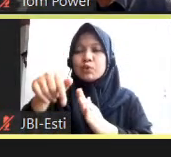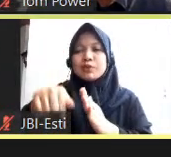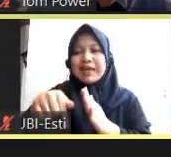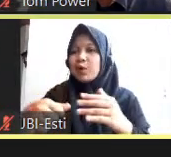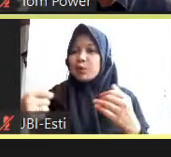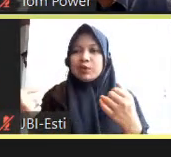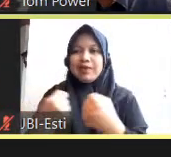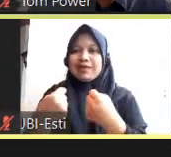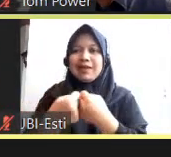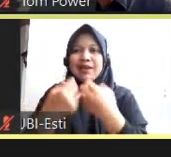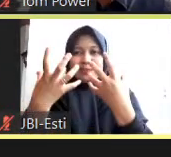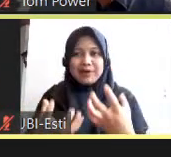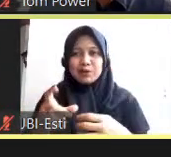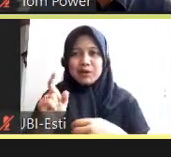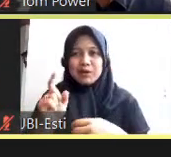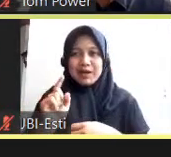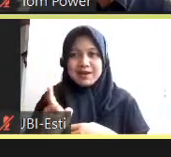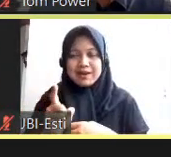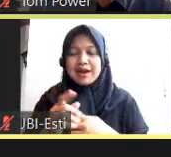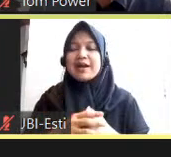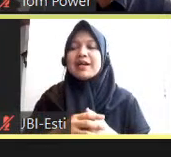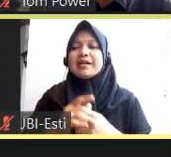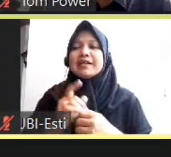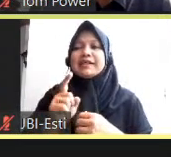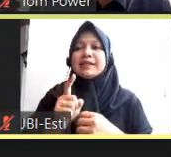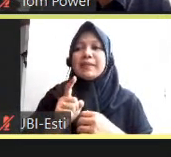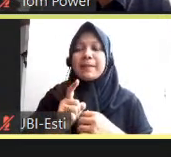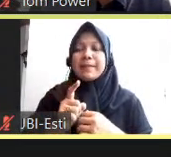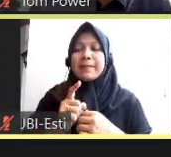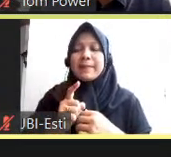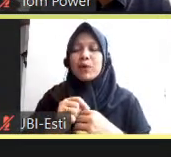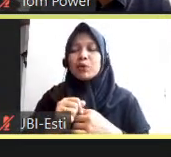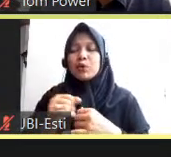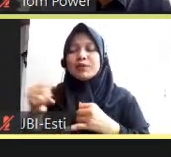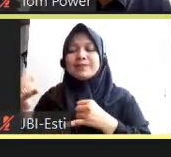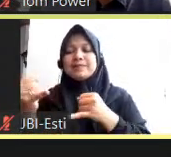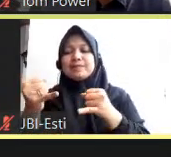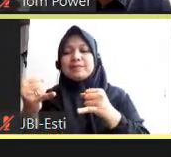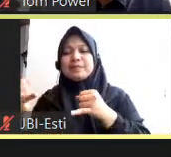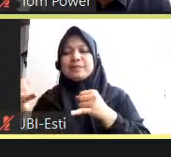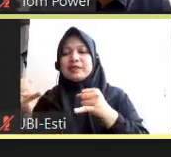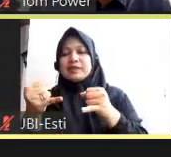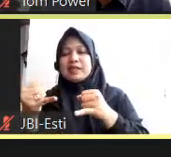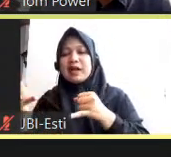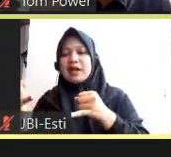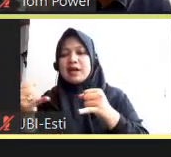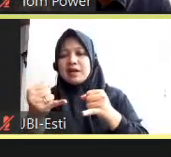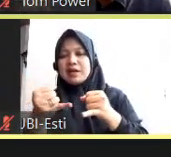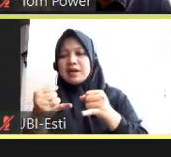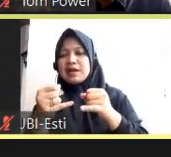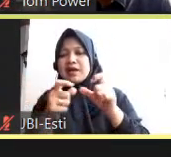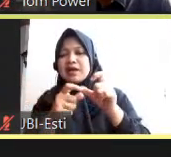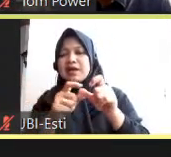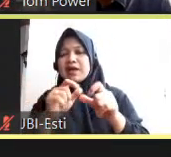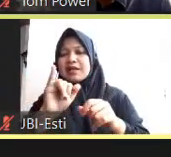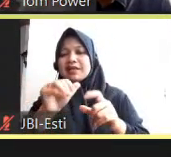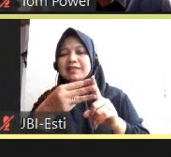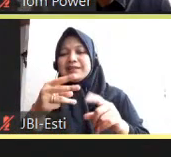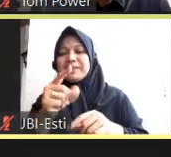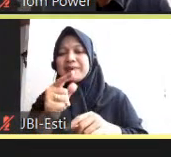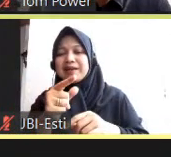mana sasaran dari serangan cyber terarah ini adalah sesuatu yang sistematis dan motifnya lebih banyak motif politik.